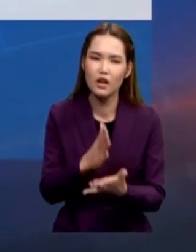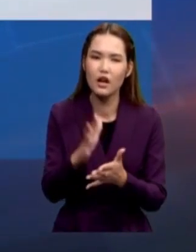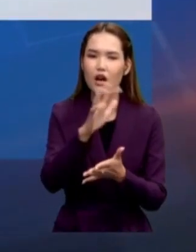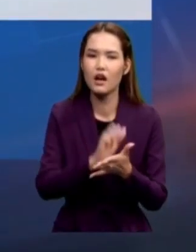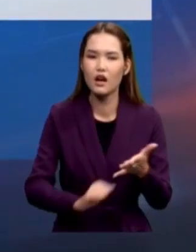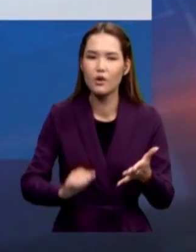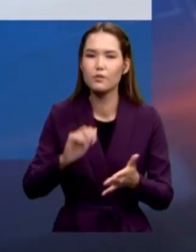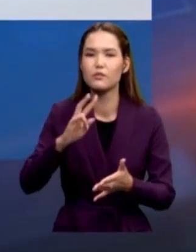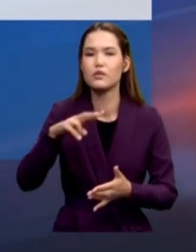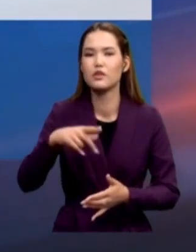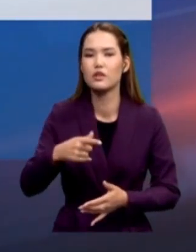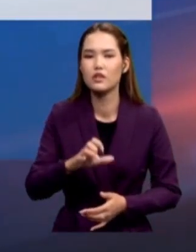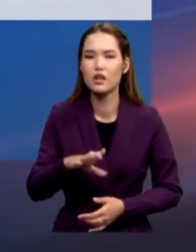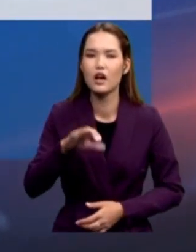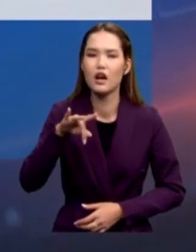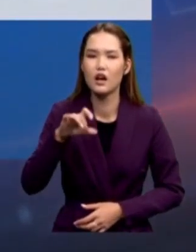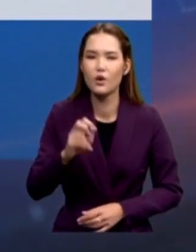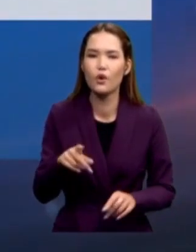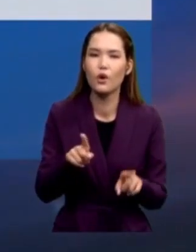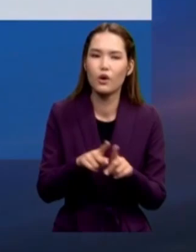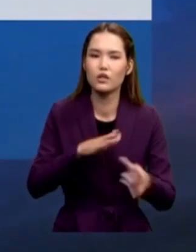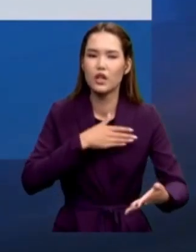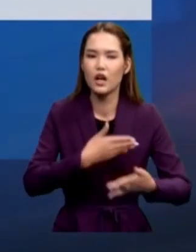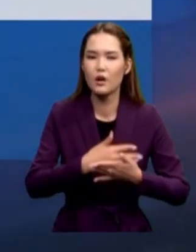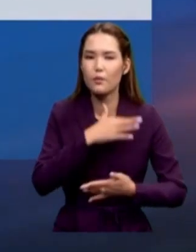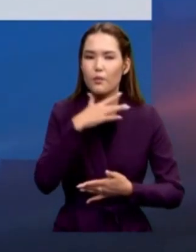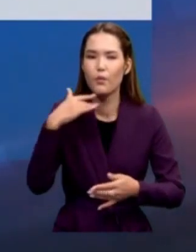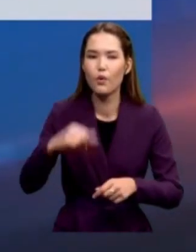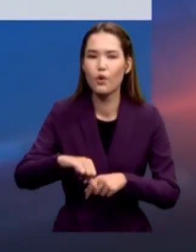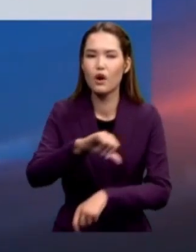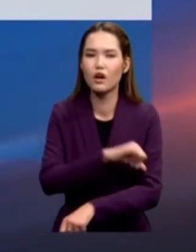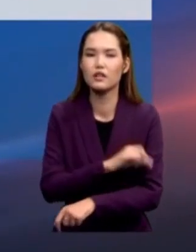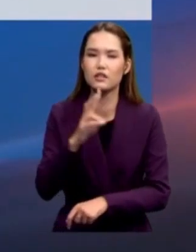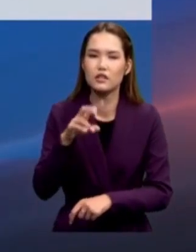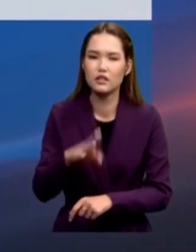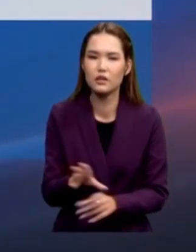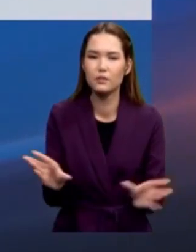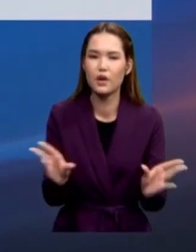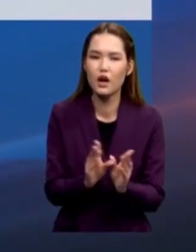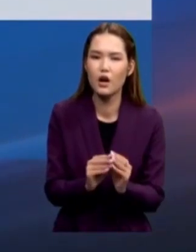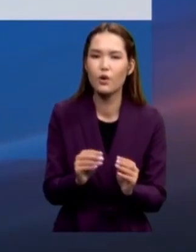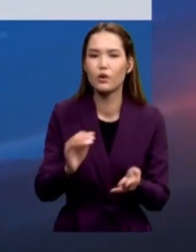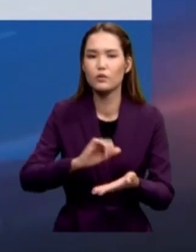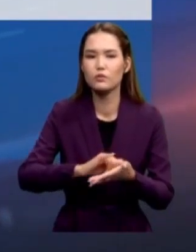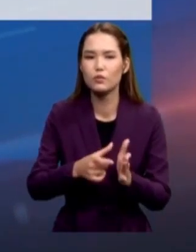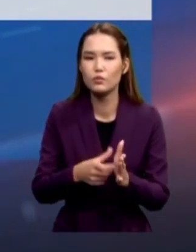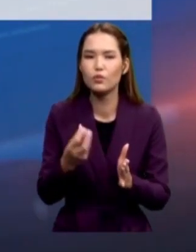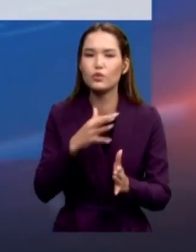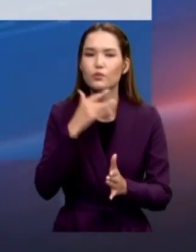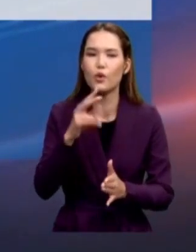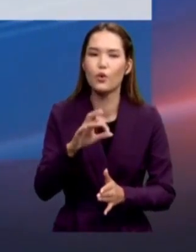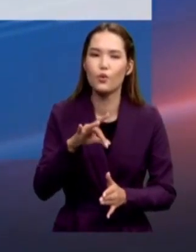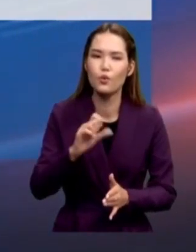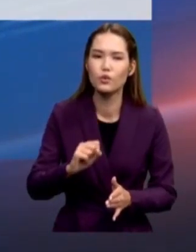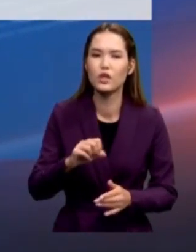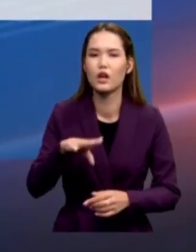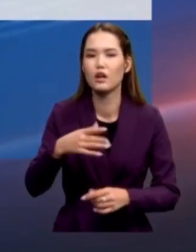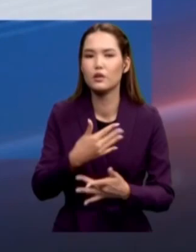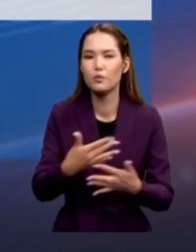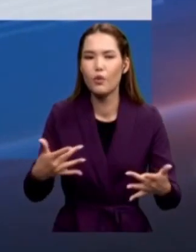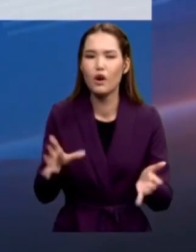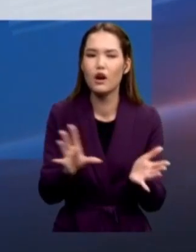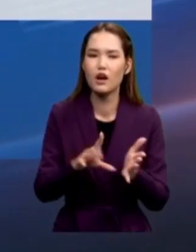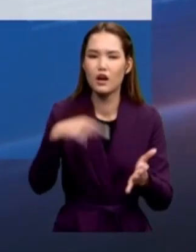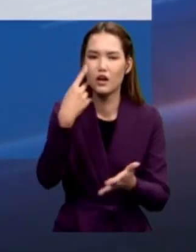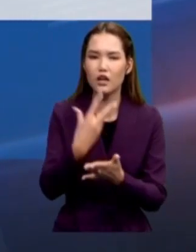НПЗ в Атырау. Хотя между ними много сотен километров. К тому же между ними расположены еще Кульсары со своей собственной газовой электростанцией.